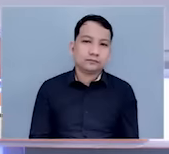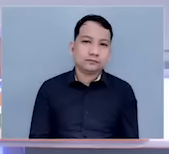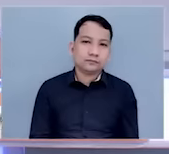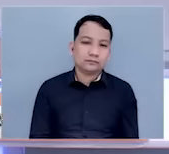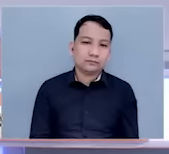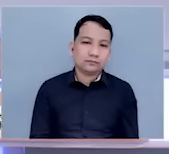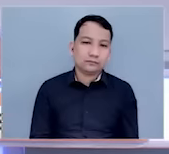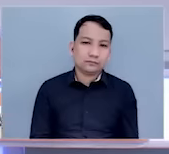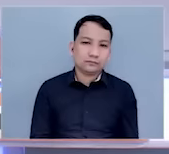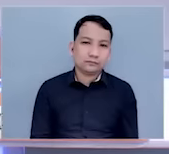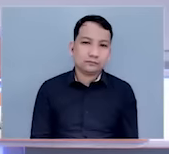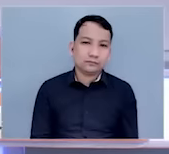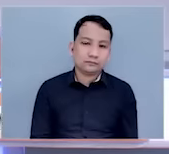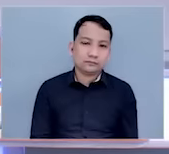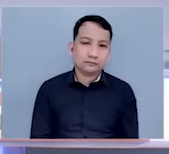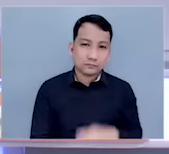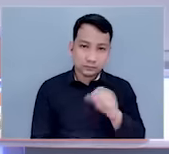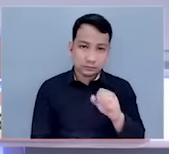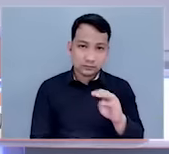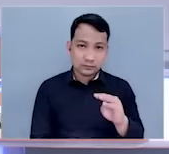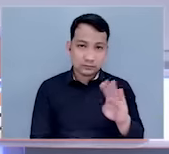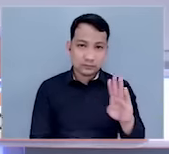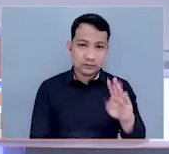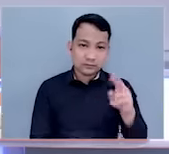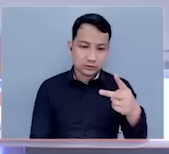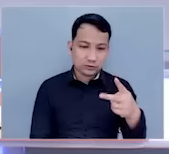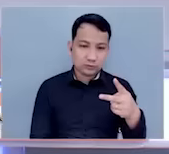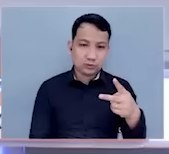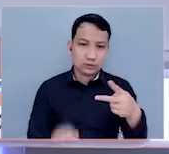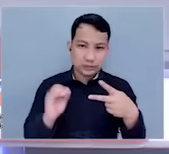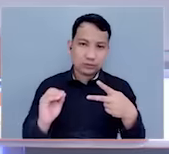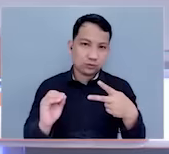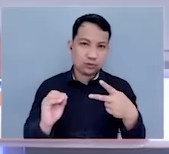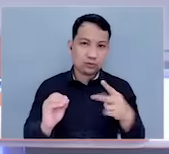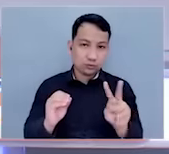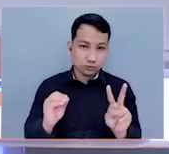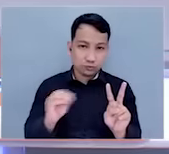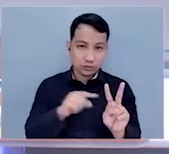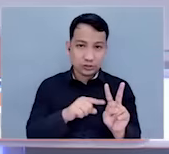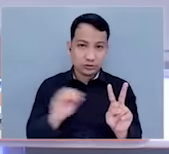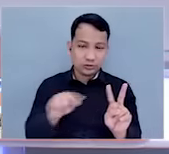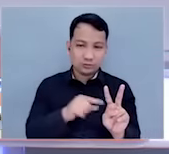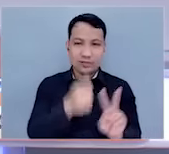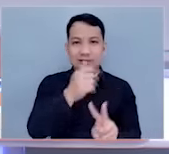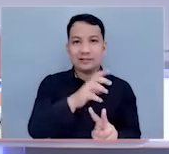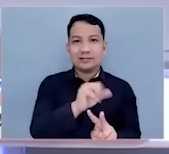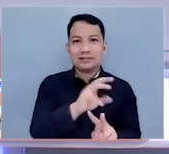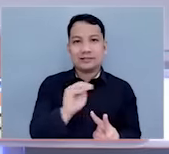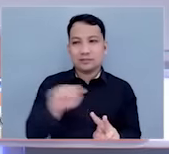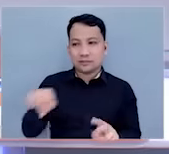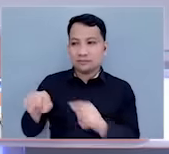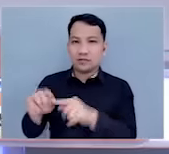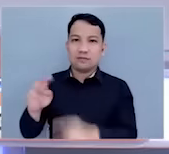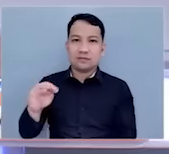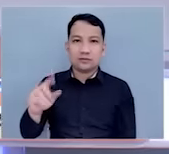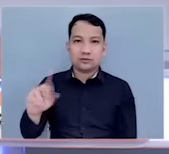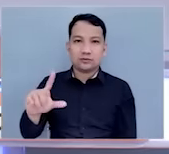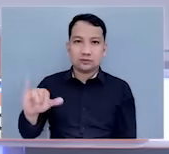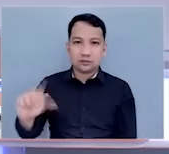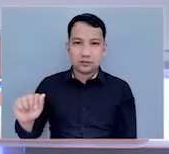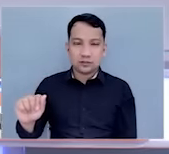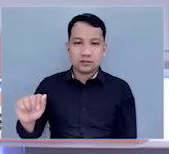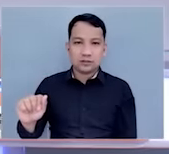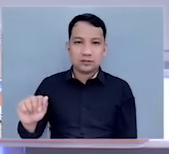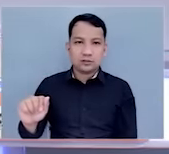Lamang na ang San Miguel Beermen ng dalawang laro sa PBA Commissioner's Cup Final Series kontra Magnolia Hotshots. Nabalot naman ang tensyon